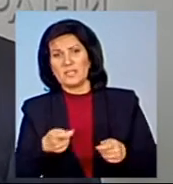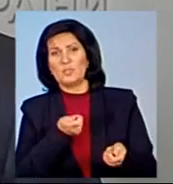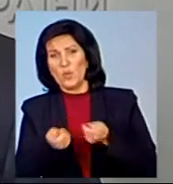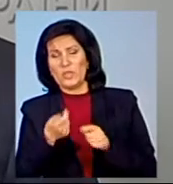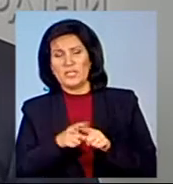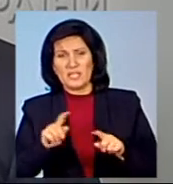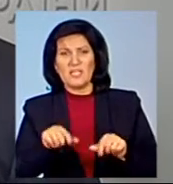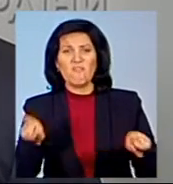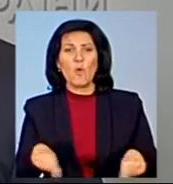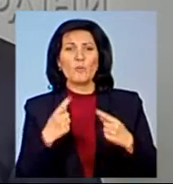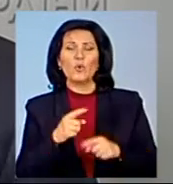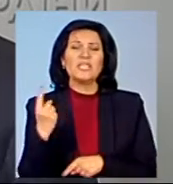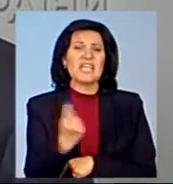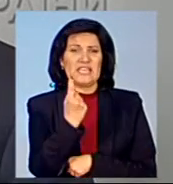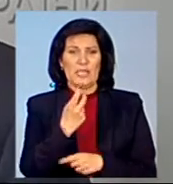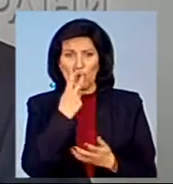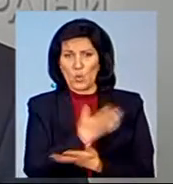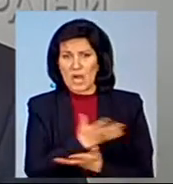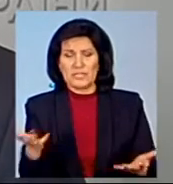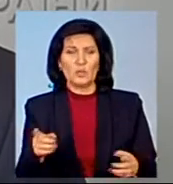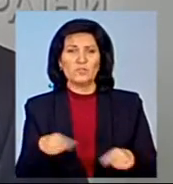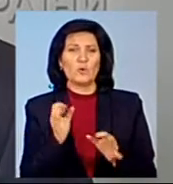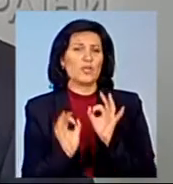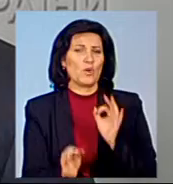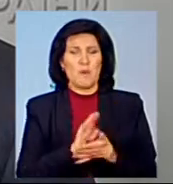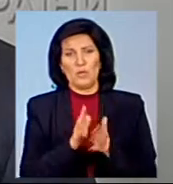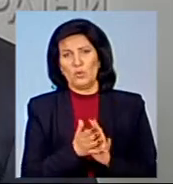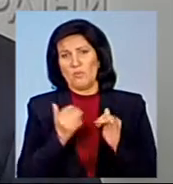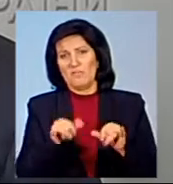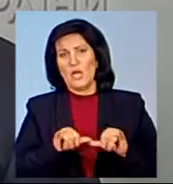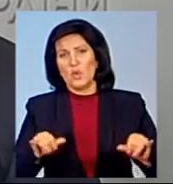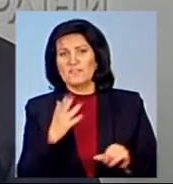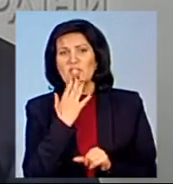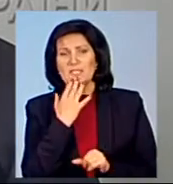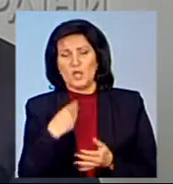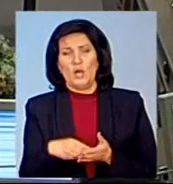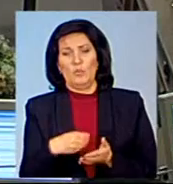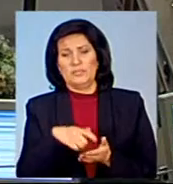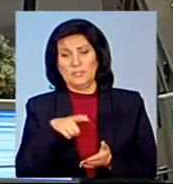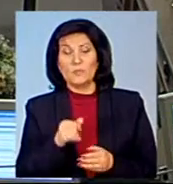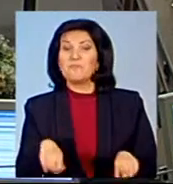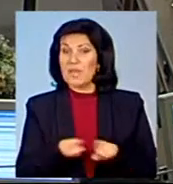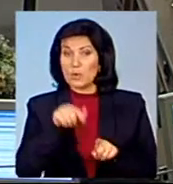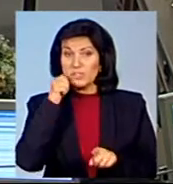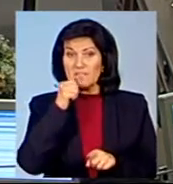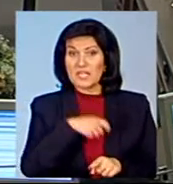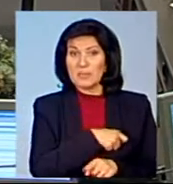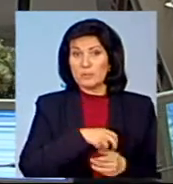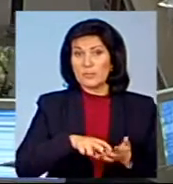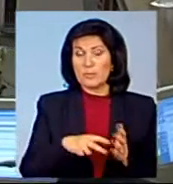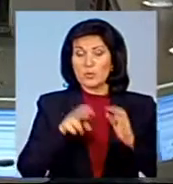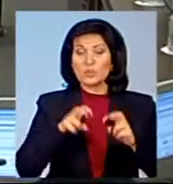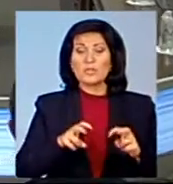які формують єдину картину створення нормальних умов для розвитку національного бізнесу. Також завтра депутати